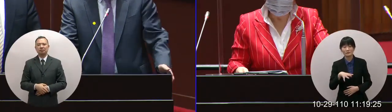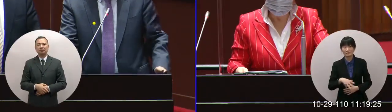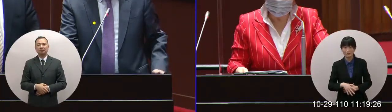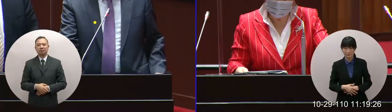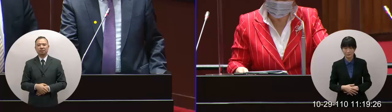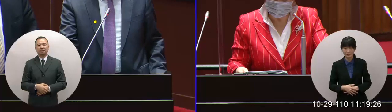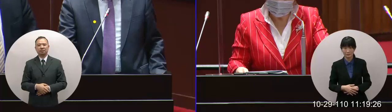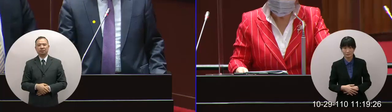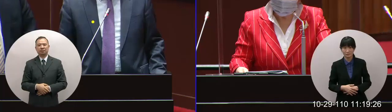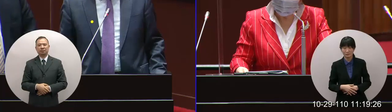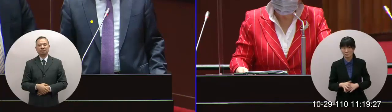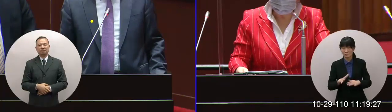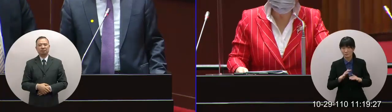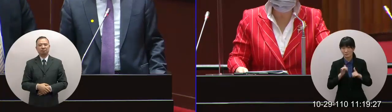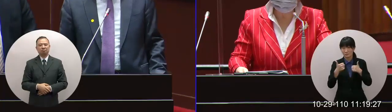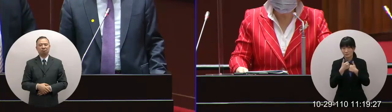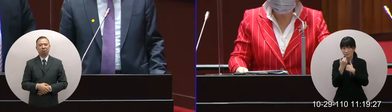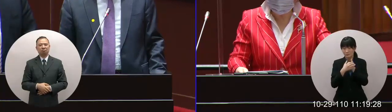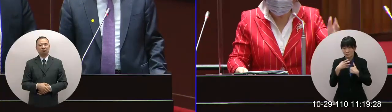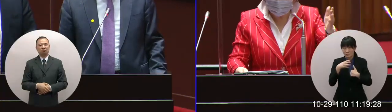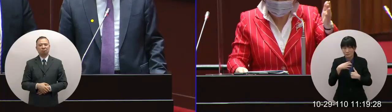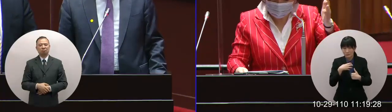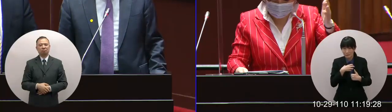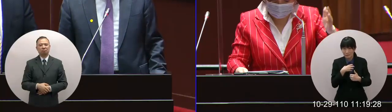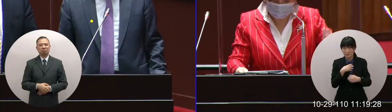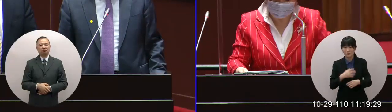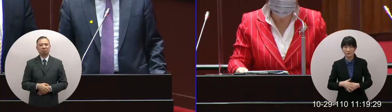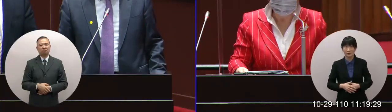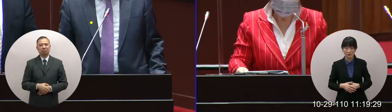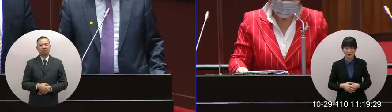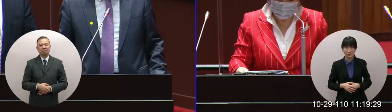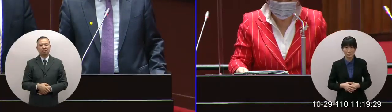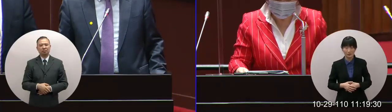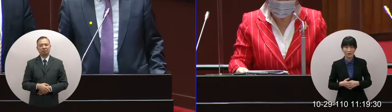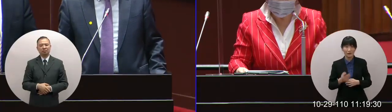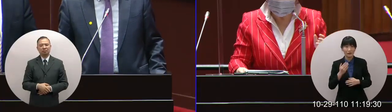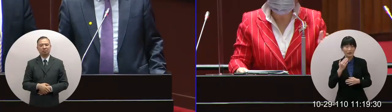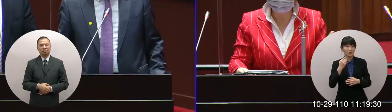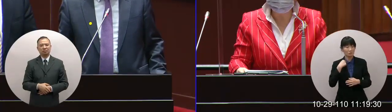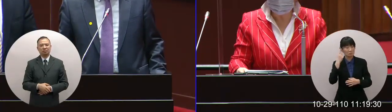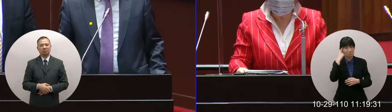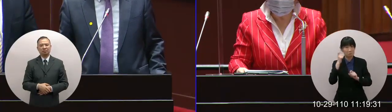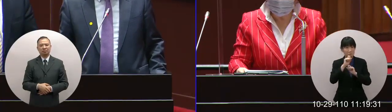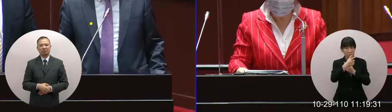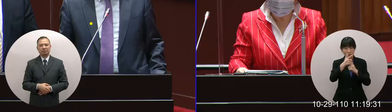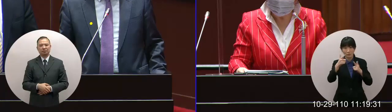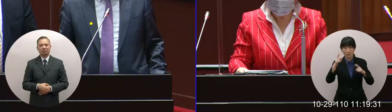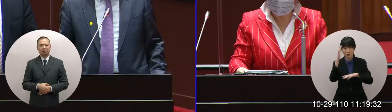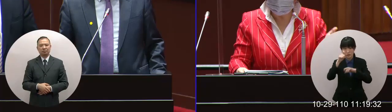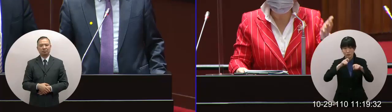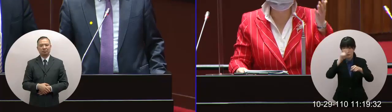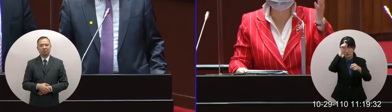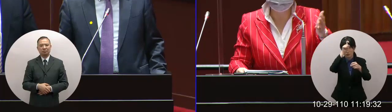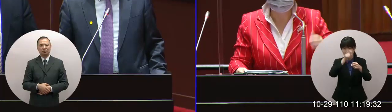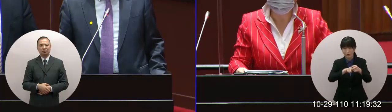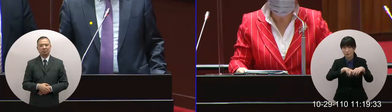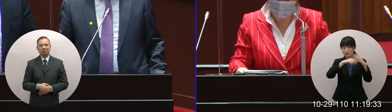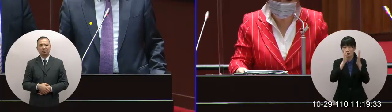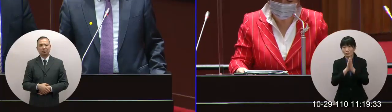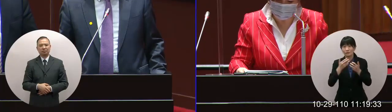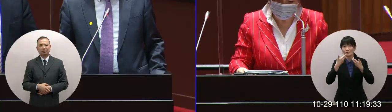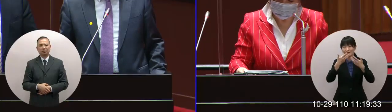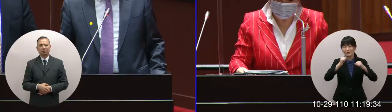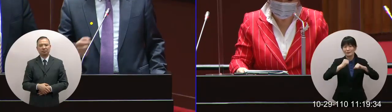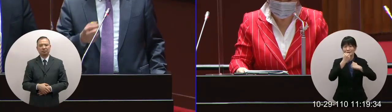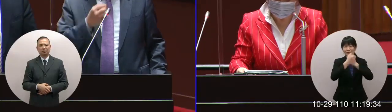是社会保险永续经营的重要的理念。如果各式各样的政策目标都交由健保总额